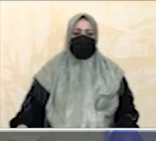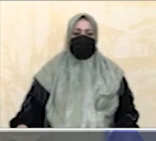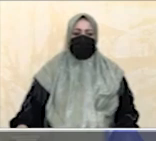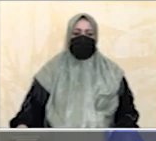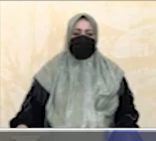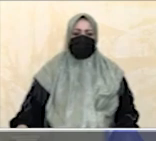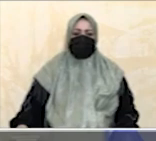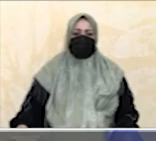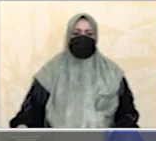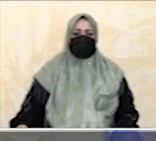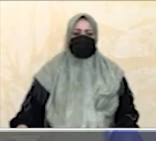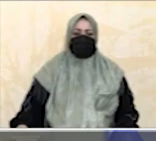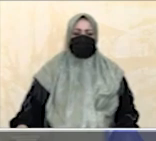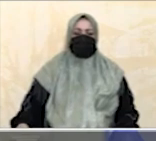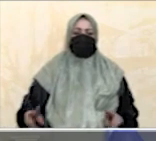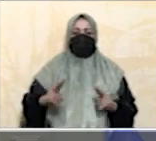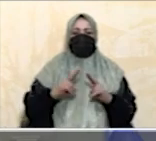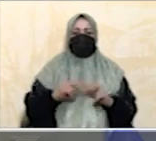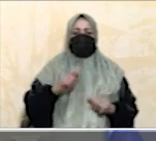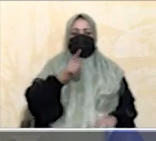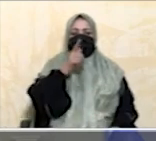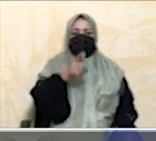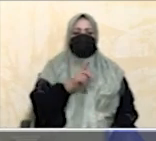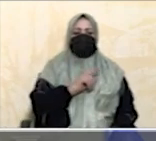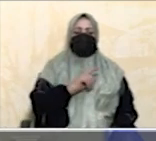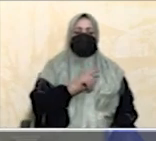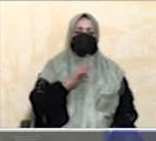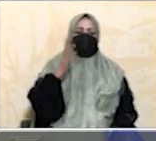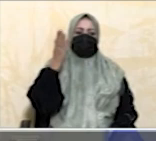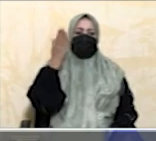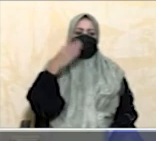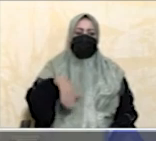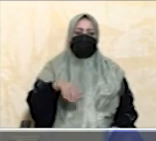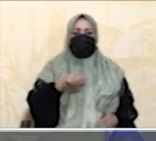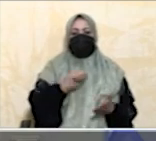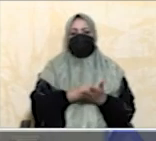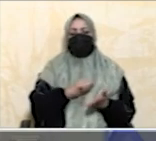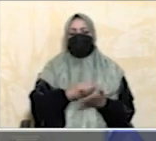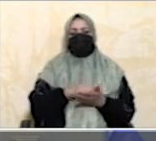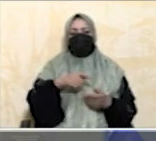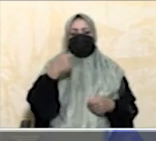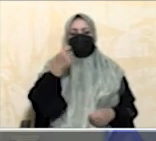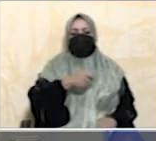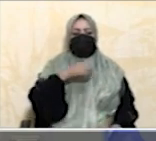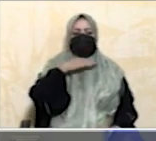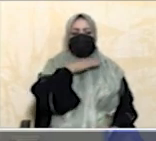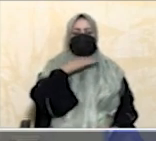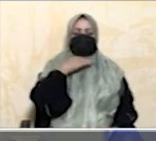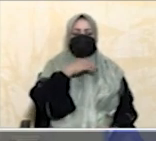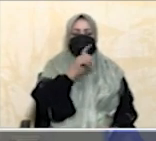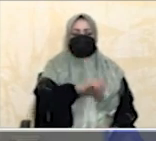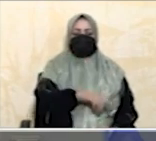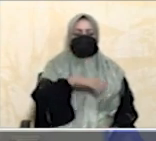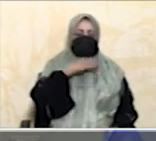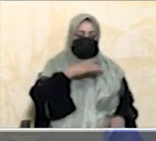قلت لك الأفضل إذا كان عندك فلوس أن تذبحي أضحية باسمك ثم تخرجين